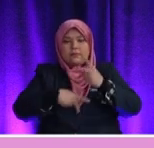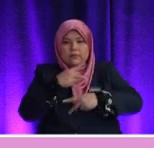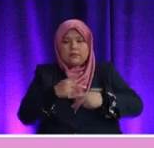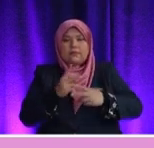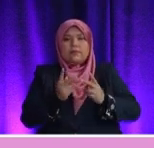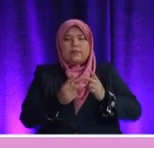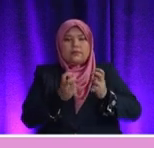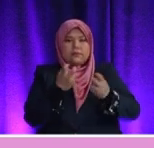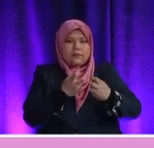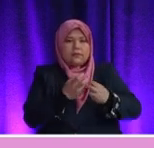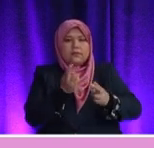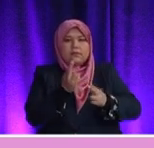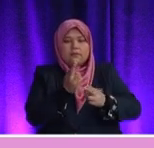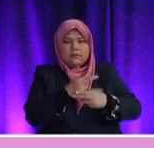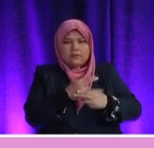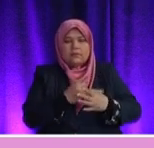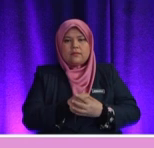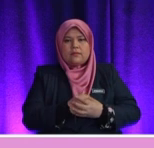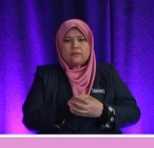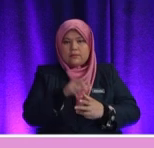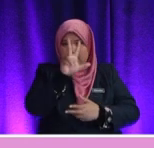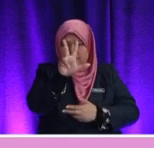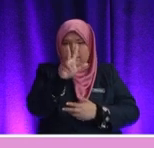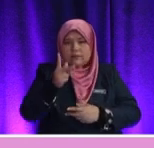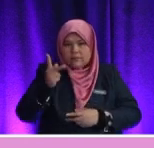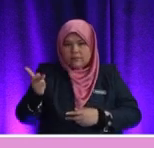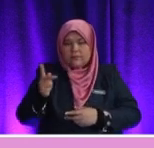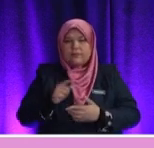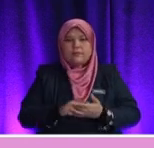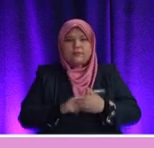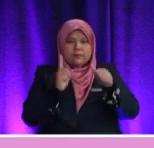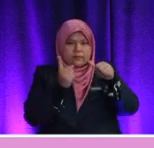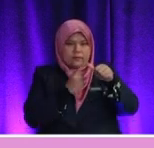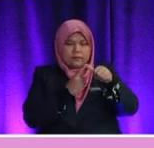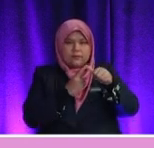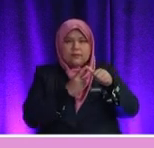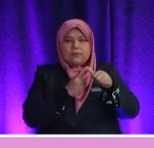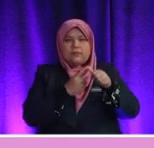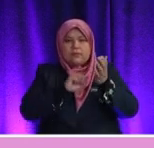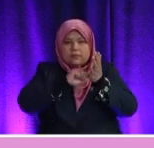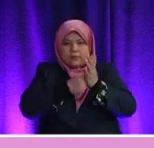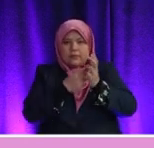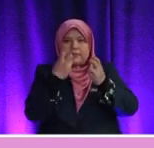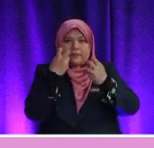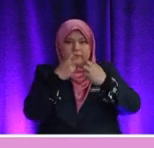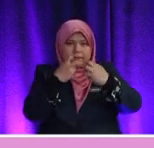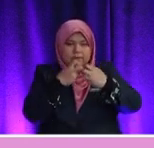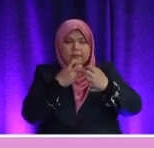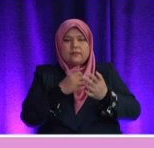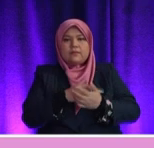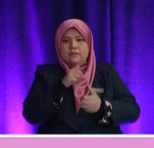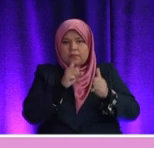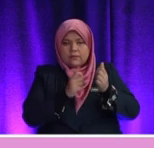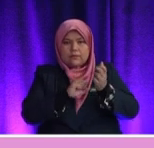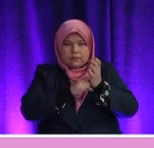yang perlu ada dalam letrush elektrolit ini yang pertama adalah sumber elektrik sumber listrik